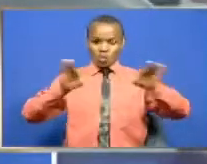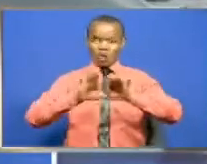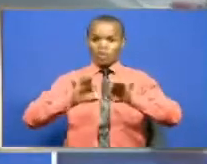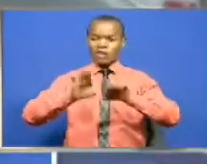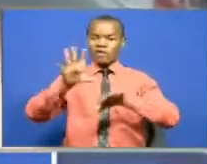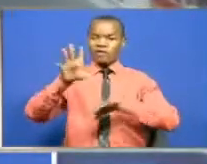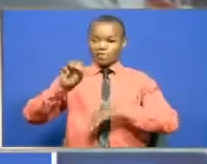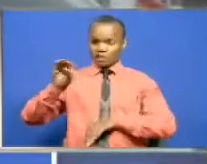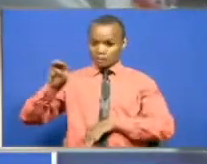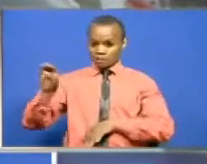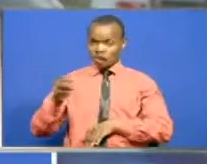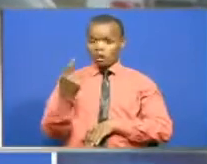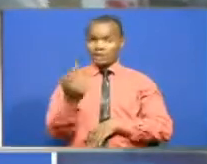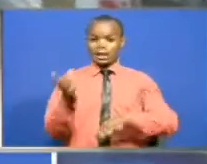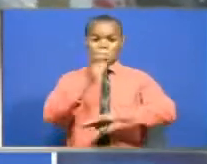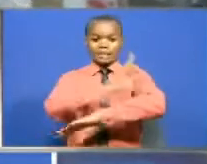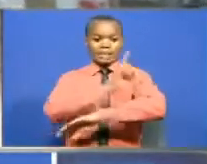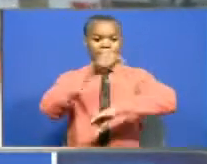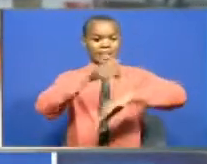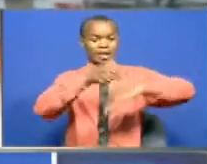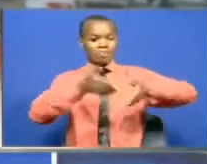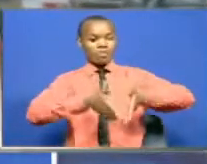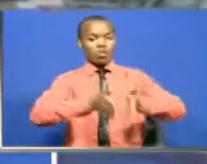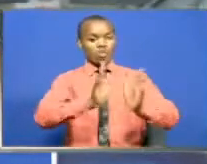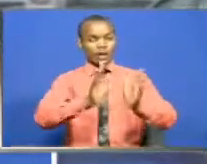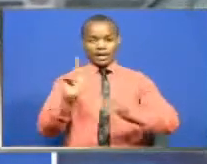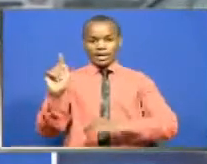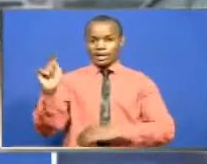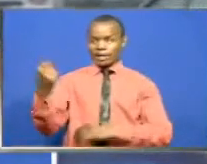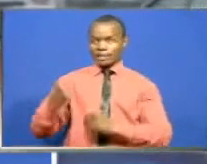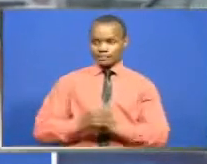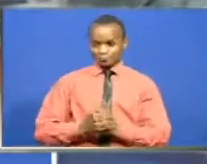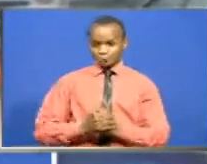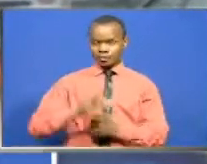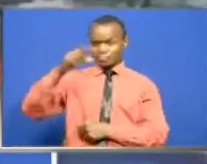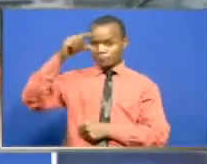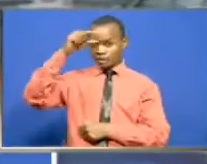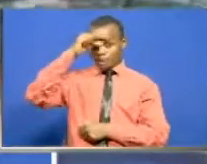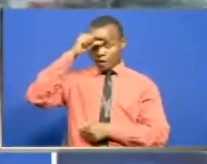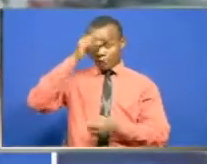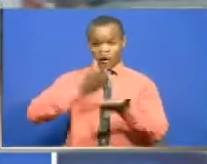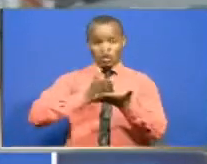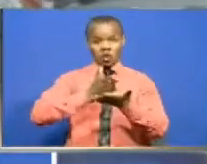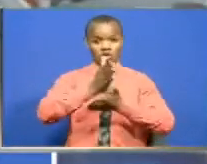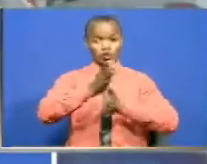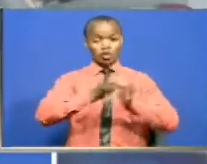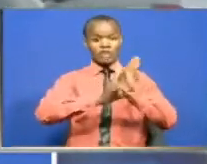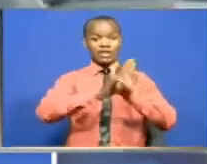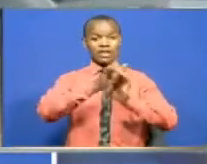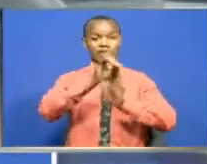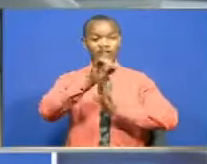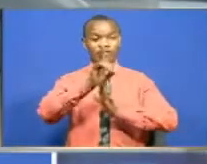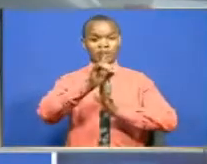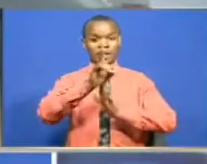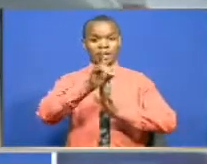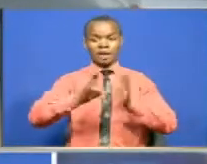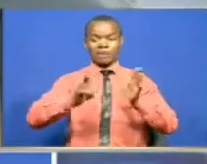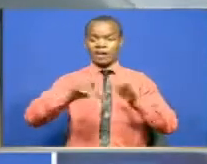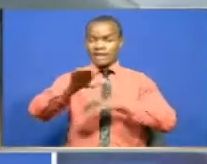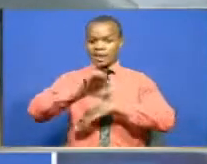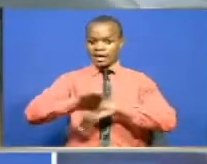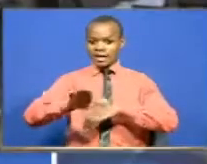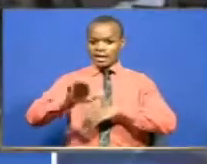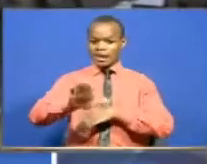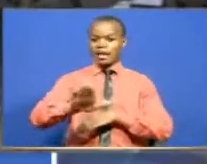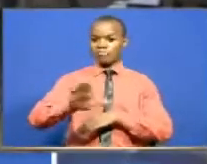kila siku kwenye barabara za humu nchini. Serikali kupitia mradi wa maendeleo wa halmashauri ya ustawi wa eneo la jiji